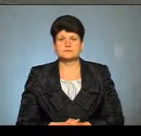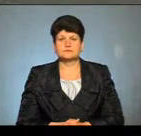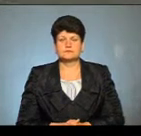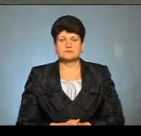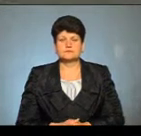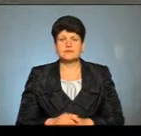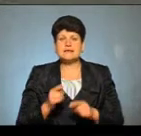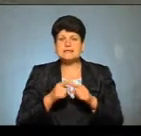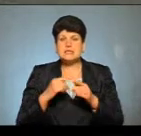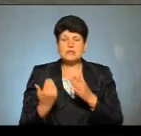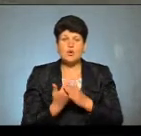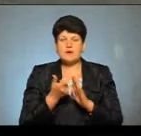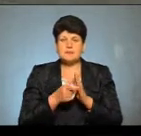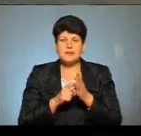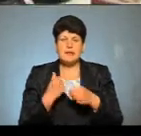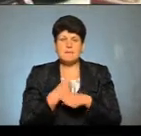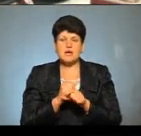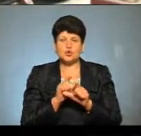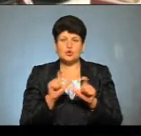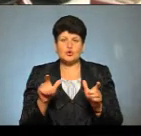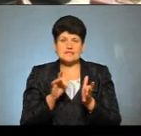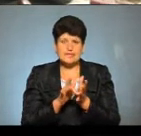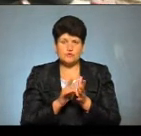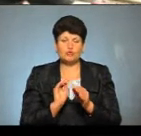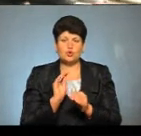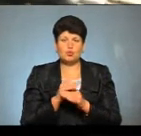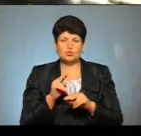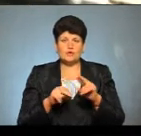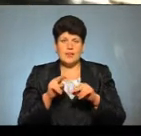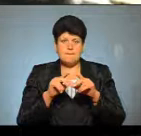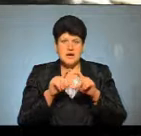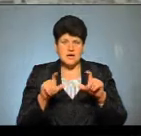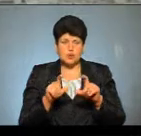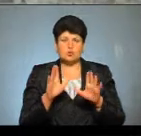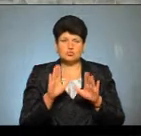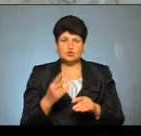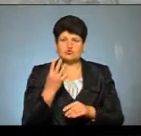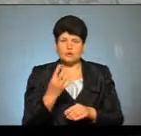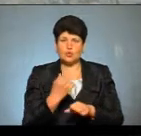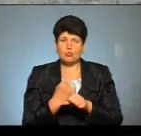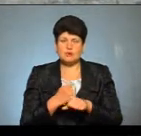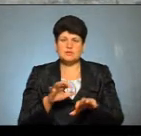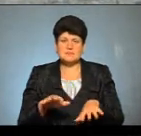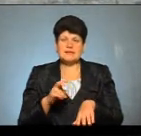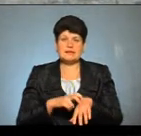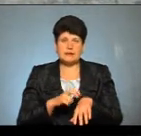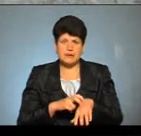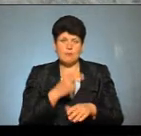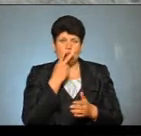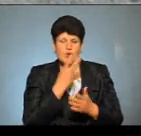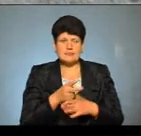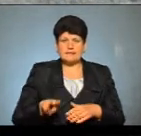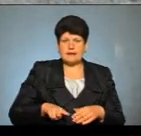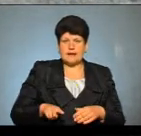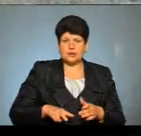Це нове приміщення лабораторного центру. У добудованій лабораторії буде 4 робочих місця для лікарів-вірусологів, показує директорка